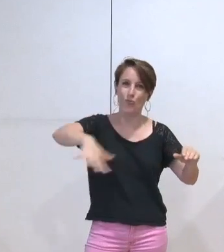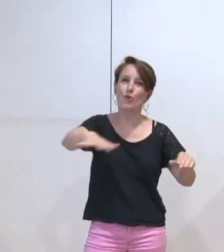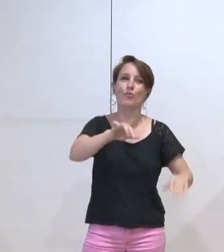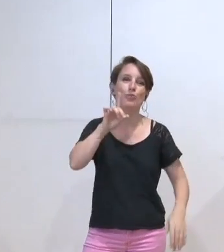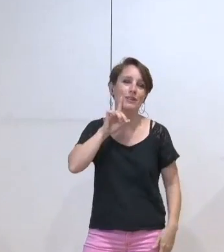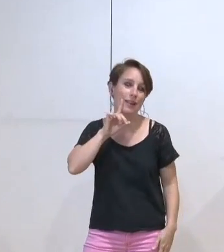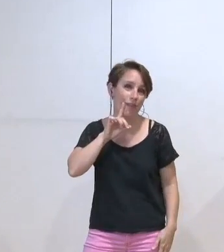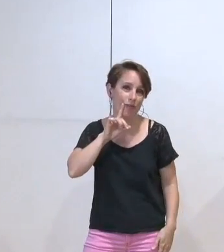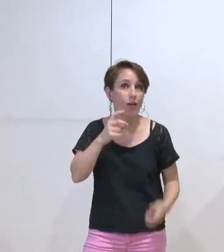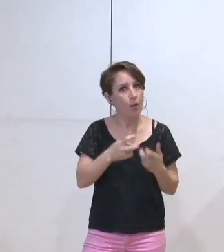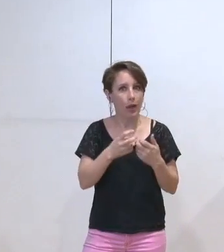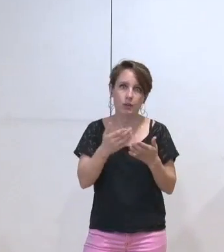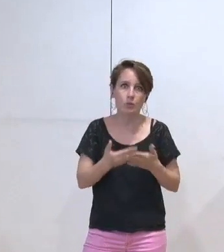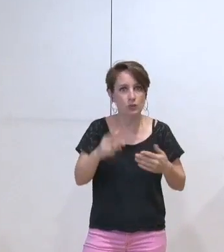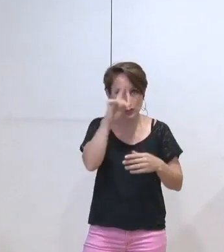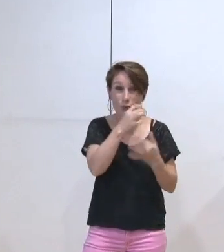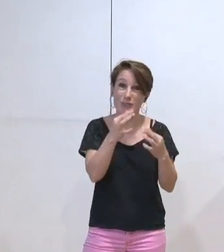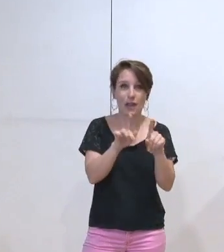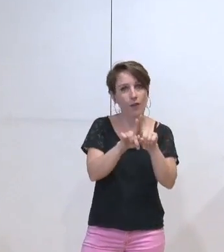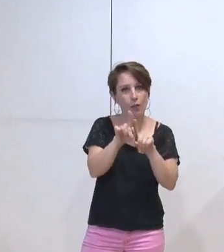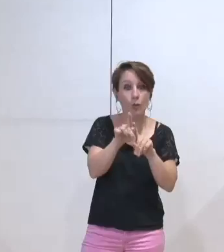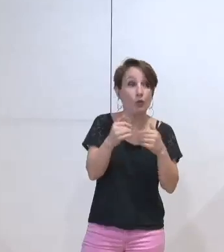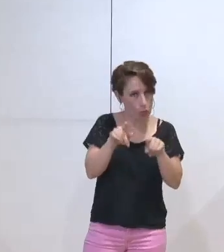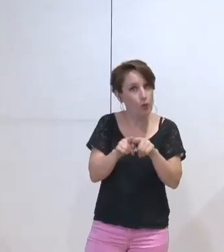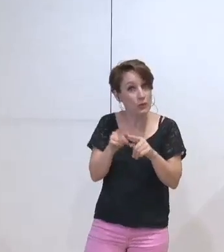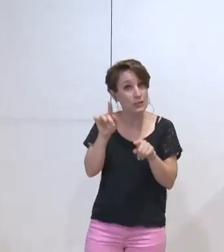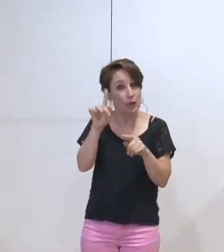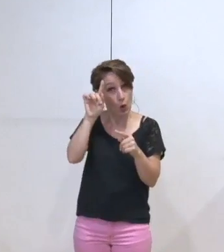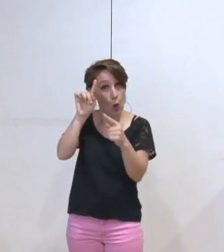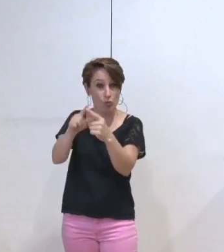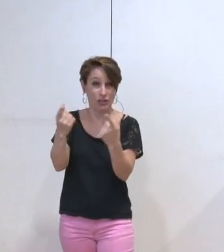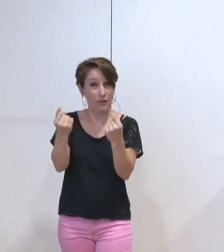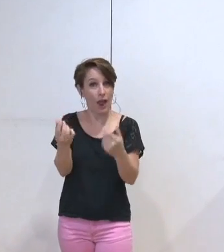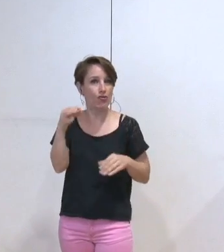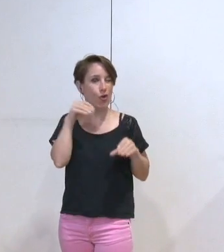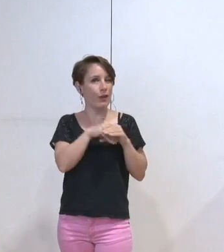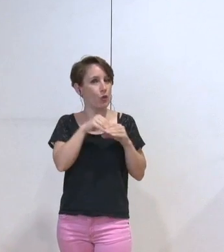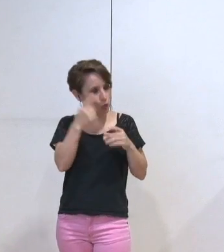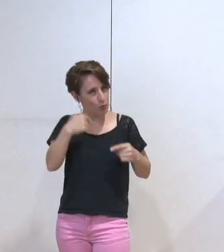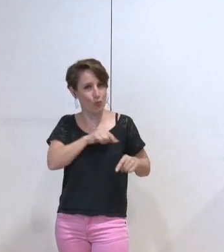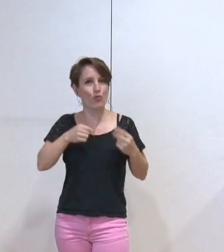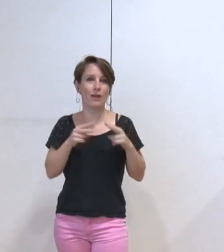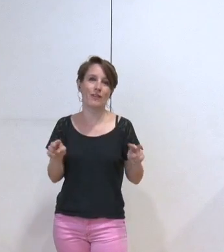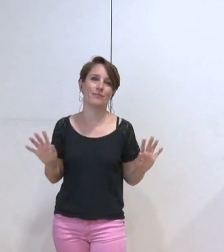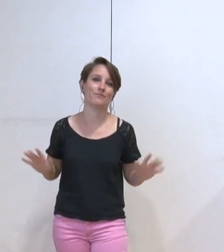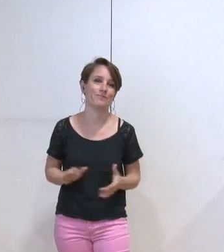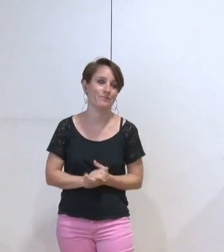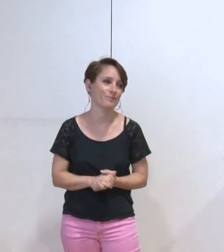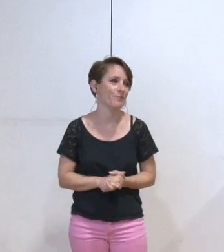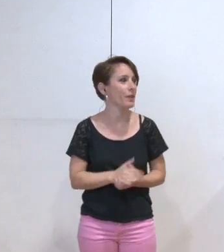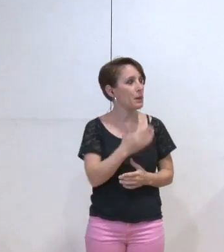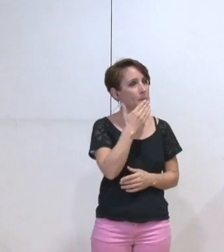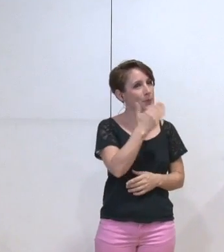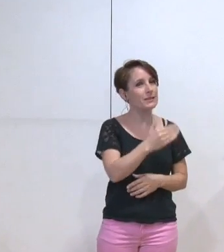situation difficile parfois mais aussi financière pour la ville merci Monsieur chamussi